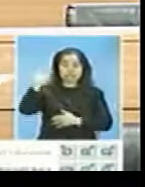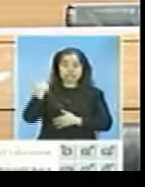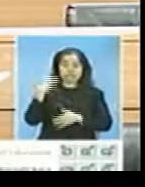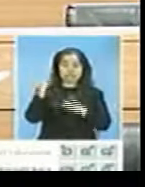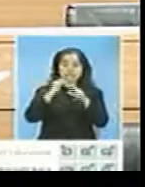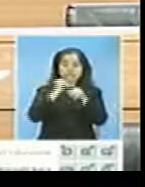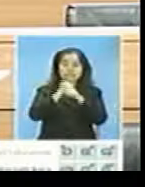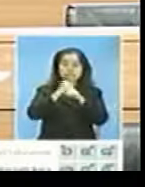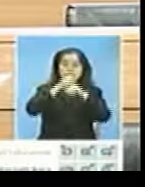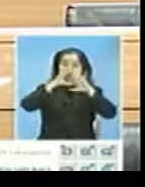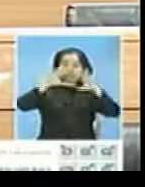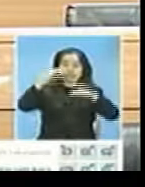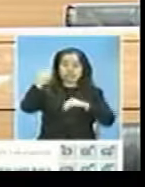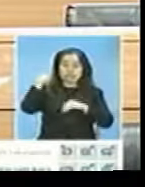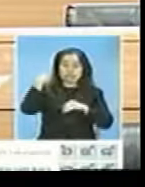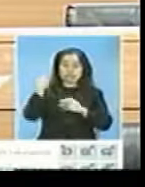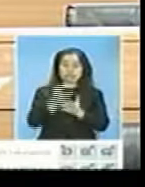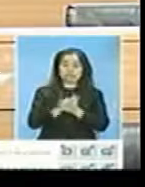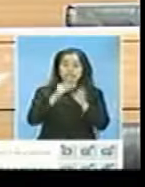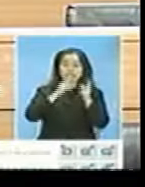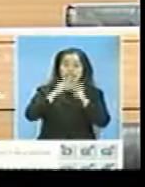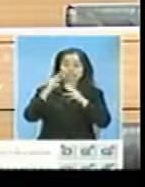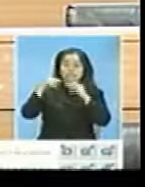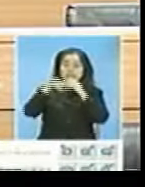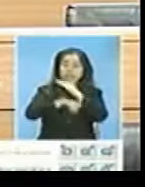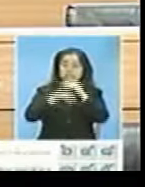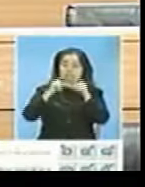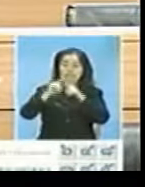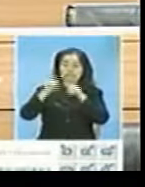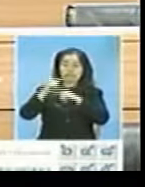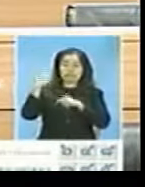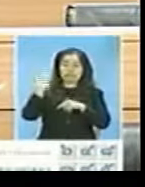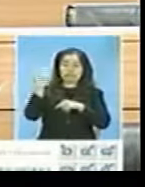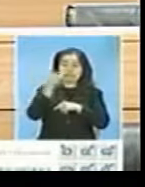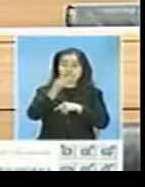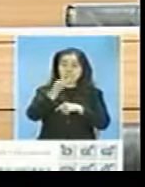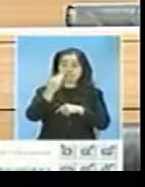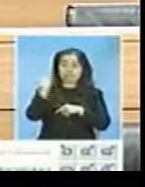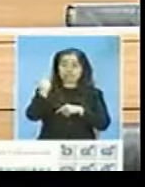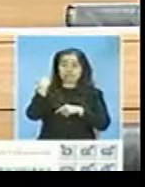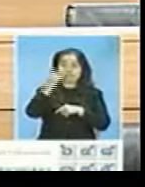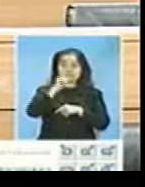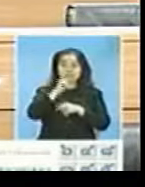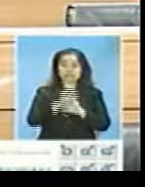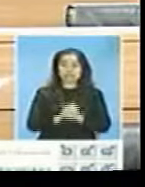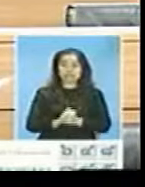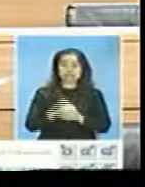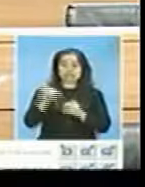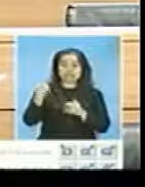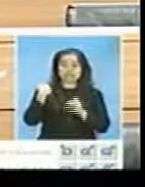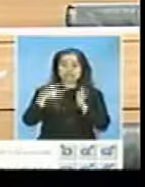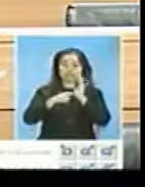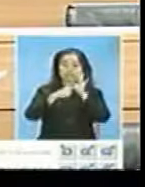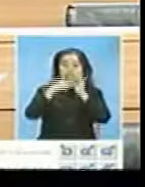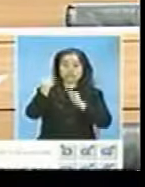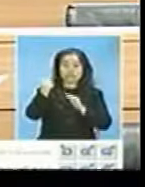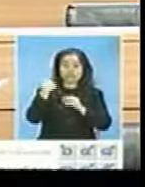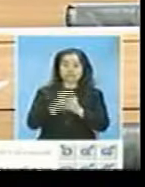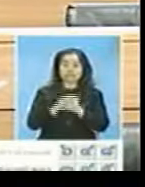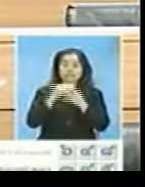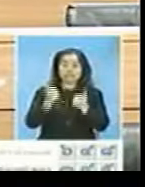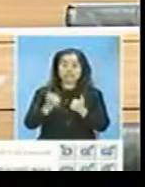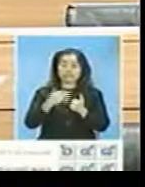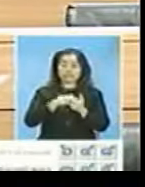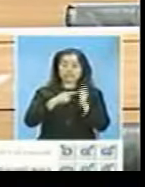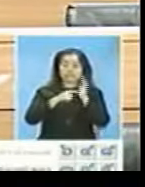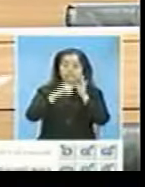การการคอร์รัปชันน้อยลงมีหลักประกันอะไรไหมในตอนสุดท้ายผมมีข้อเสนอแต่วันนี้ผมตั้งประเด็นไว้